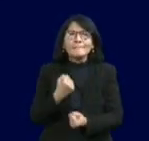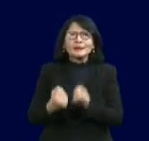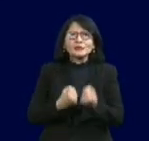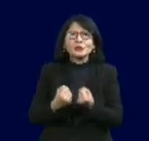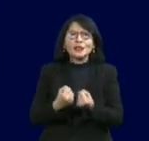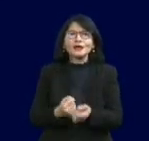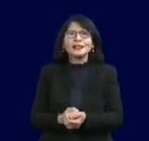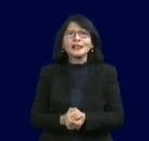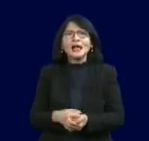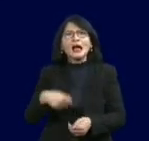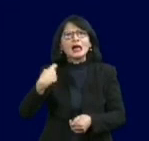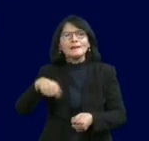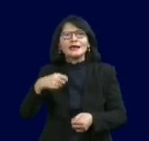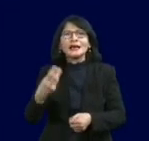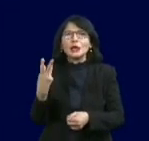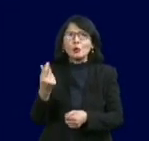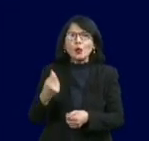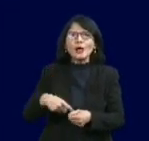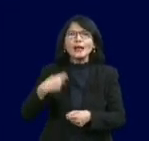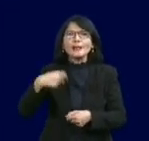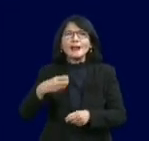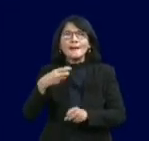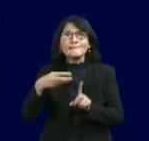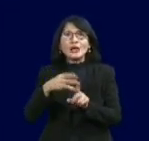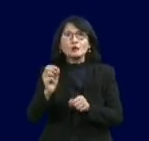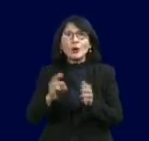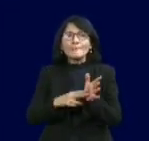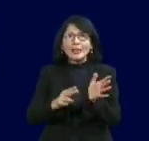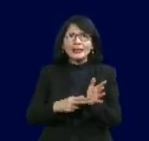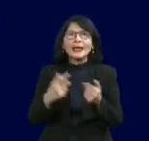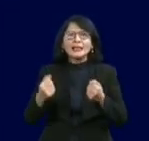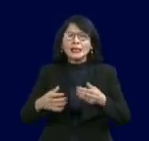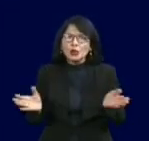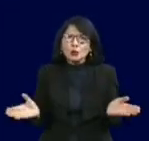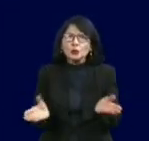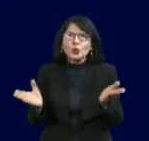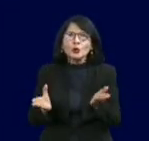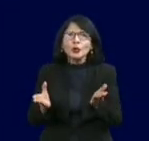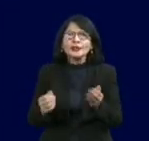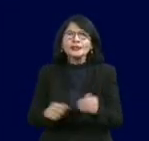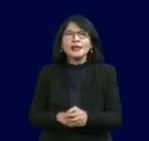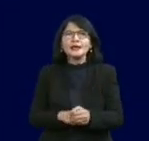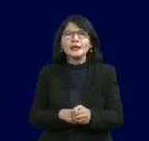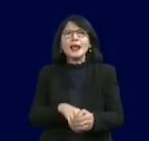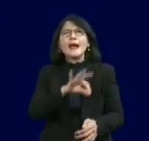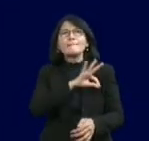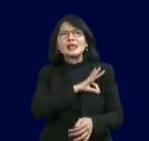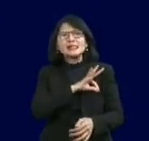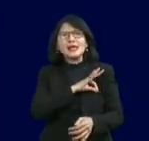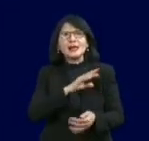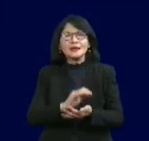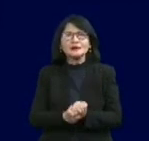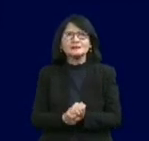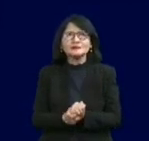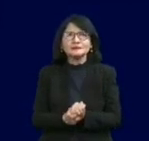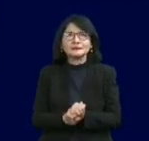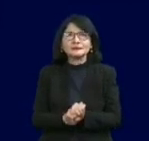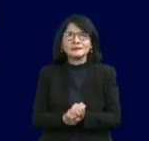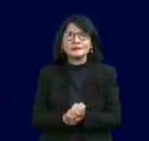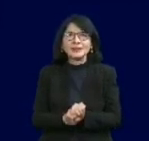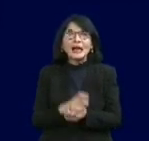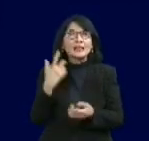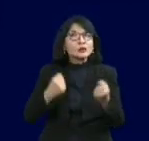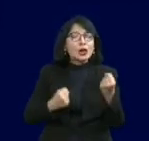Kemenpan RB, Kemenq, Menek BUMN, dan tentu saja dorongan dari Pak Presiden, dan juga